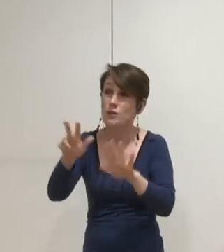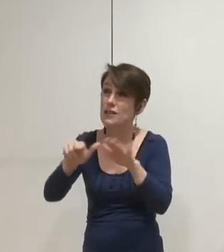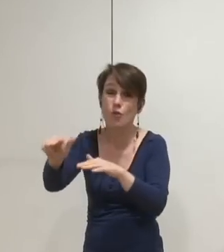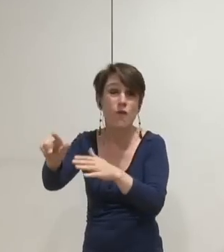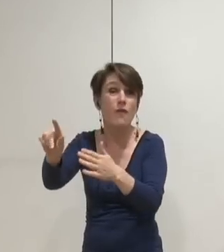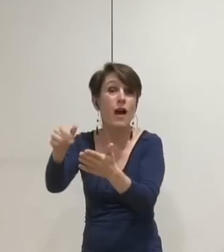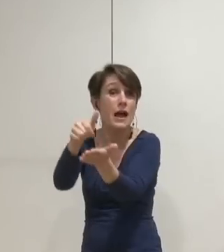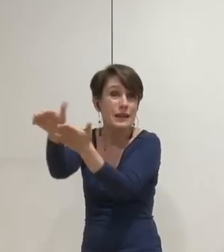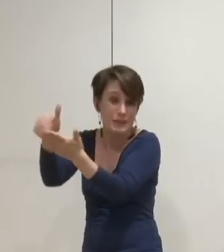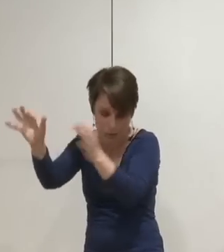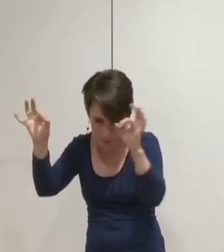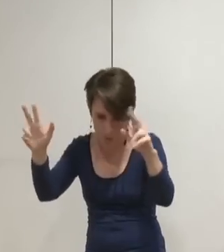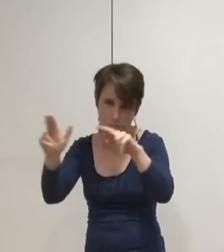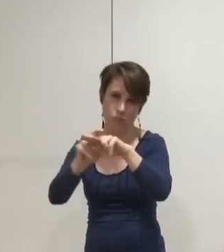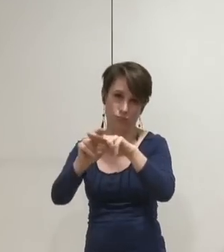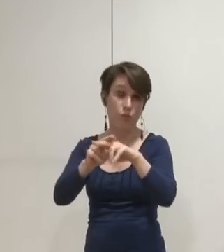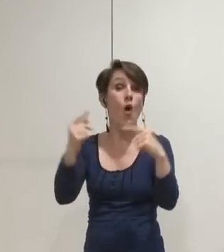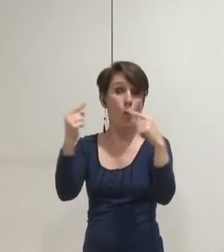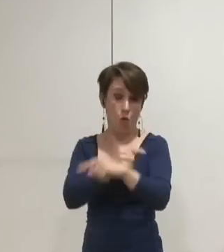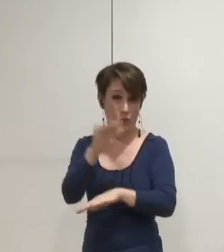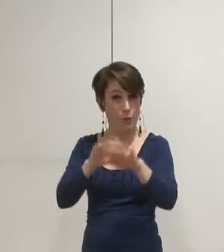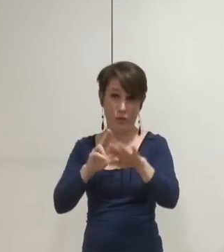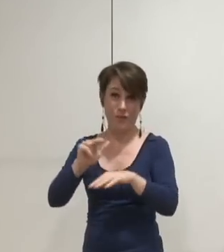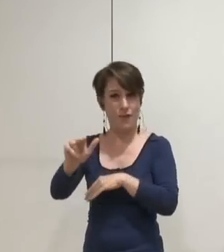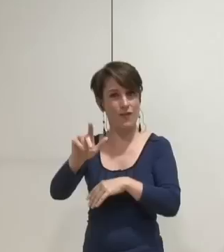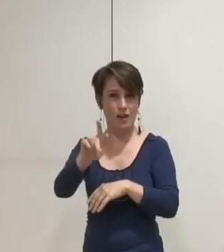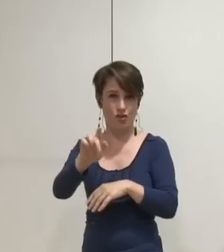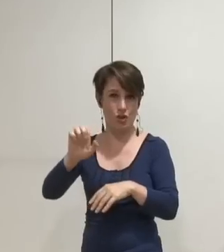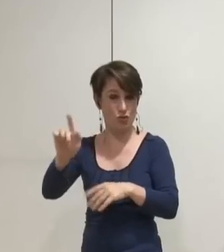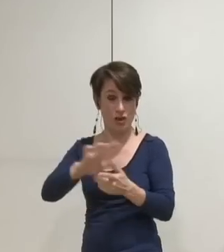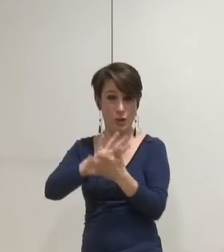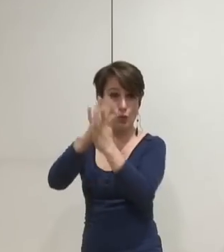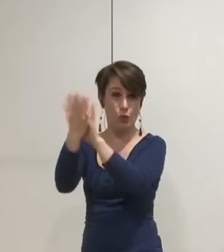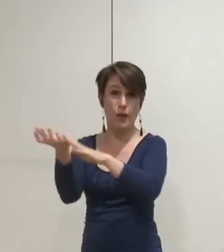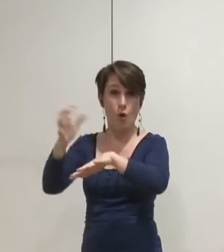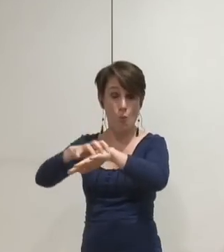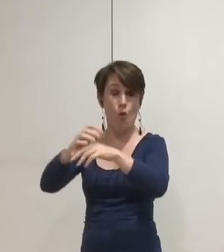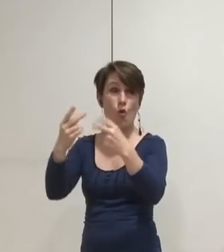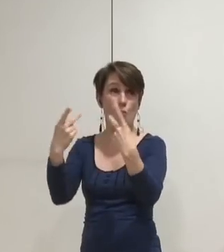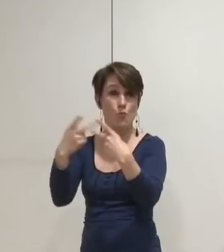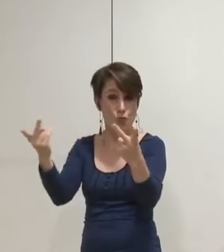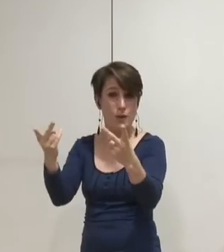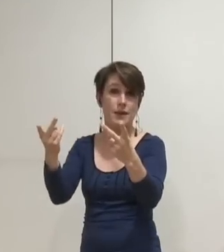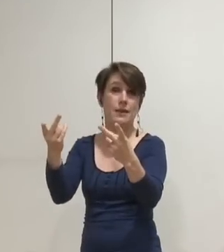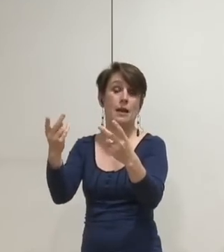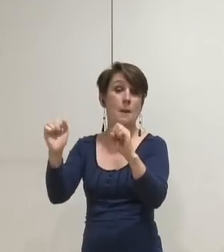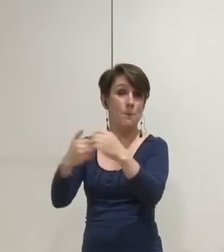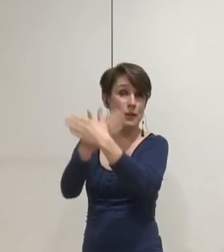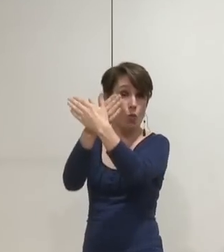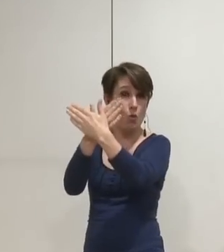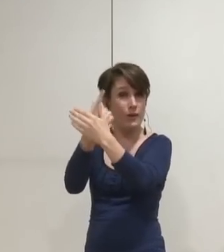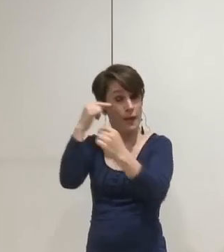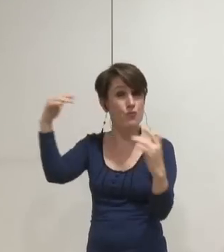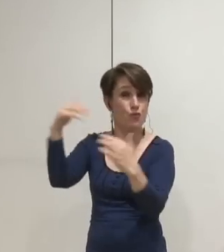cela pourrait même permettre une une transformation plus rapide de GG dans le cadre du pôle public métropolitain de l'énergie sur lequel nous sommes en train de travailler à la